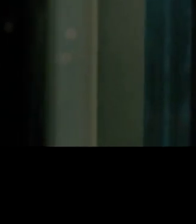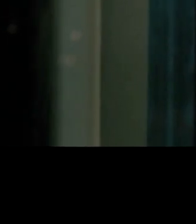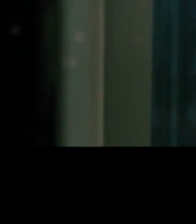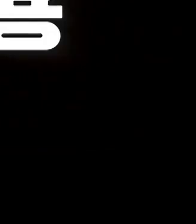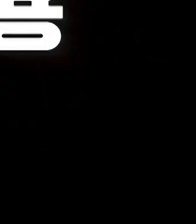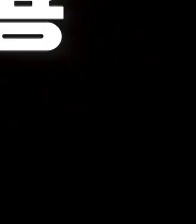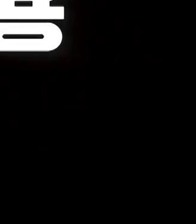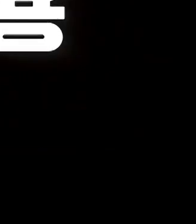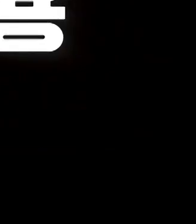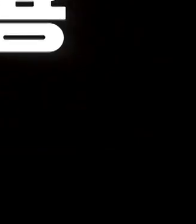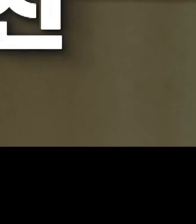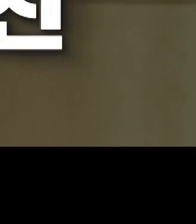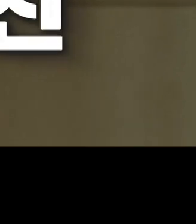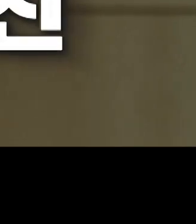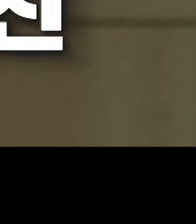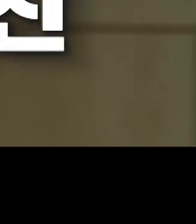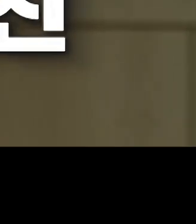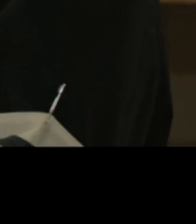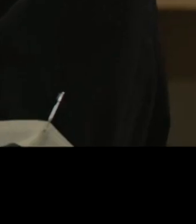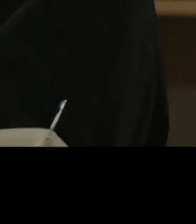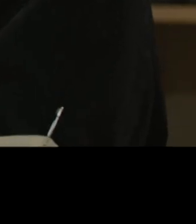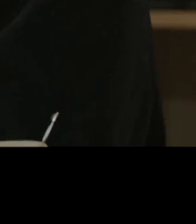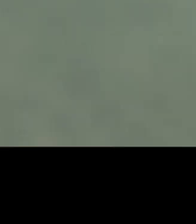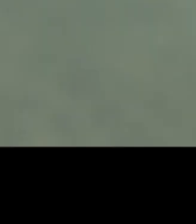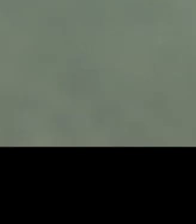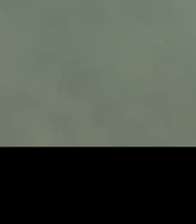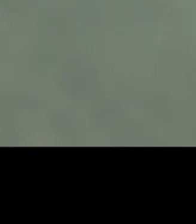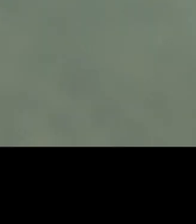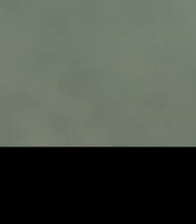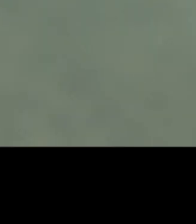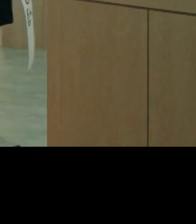사건에 휘말린 토성 앱의 봄날이 찾아올까